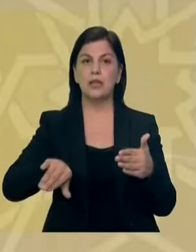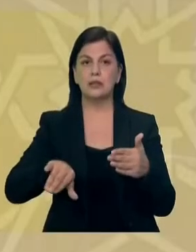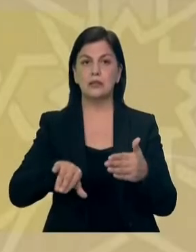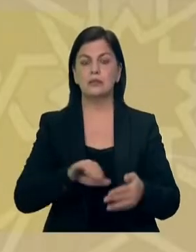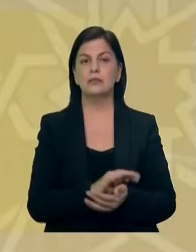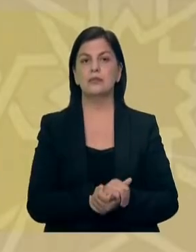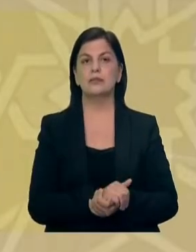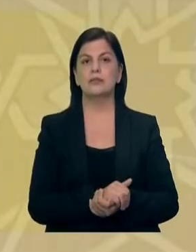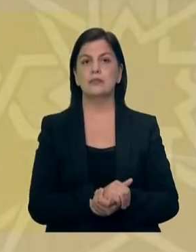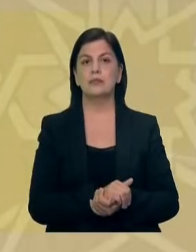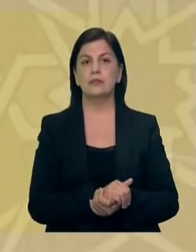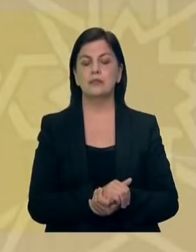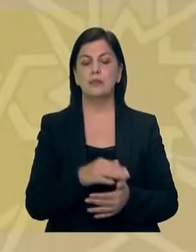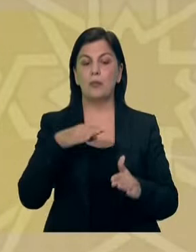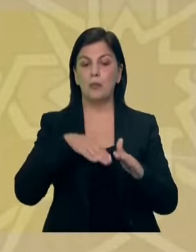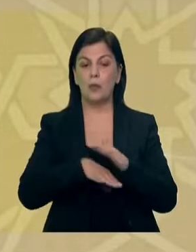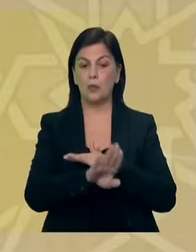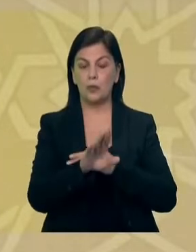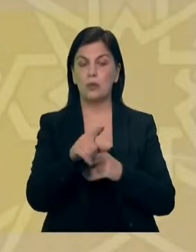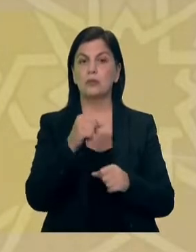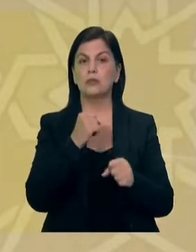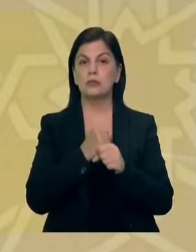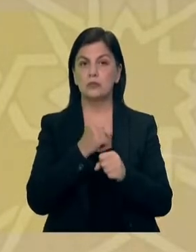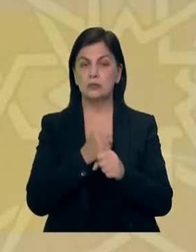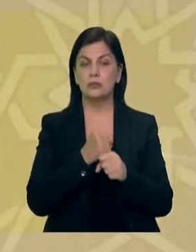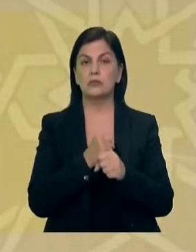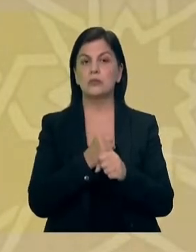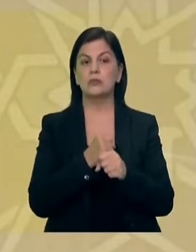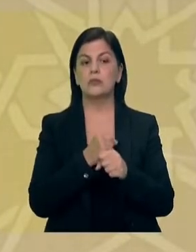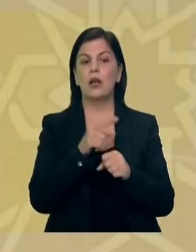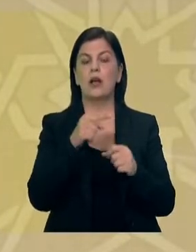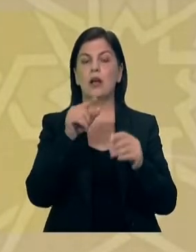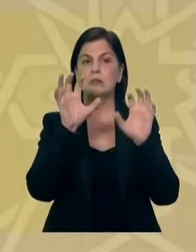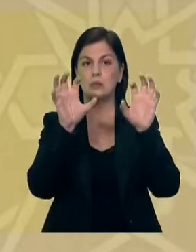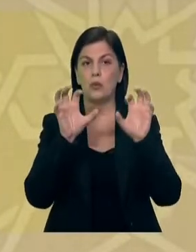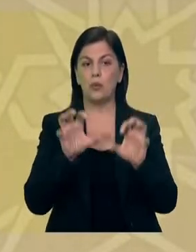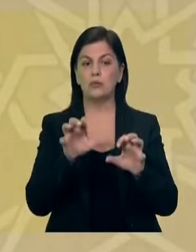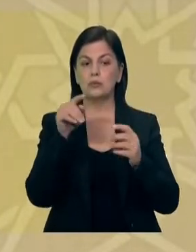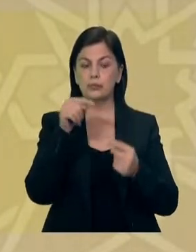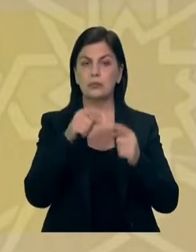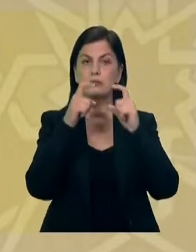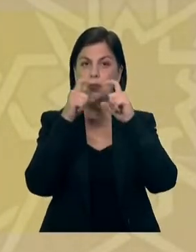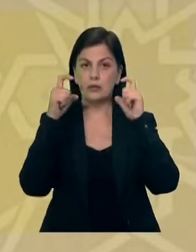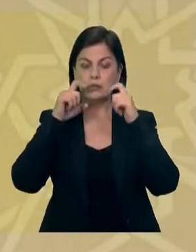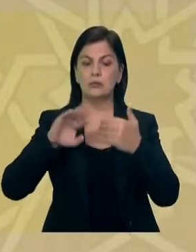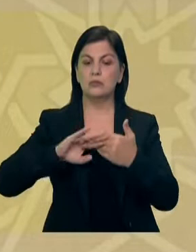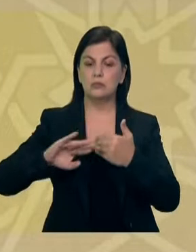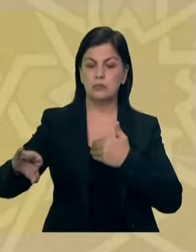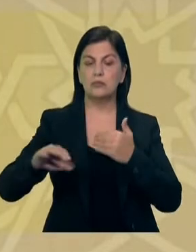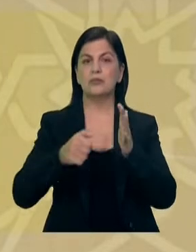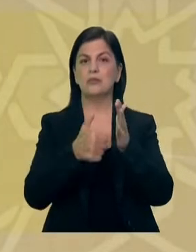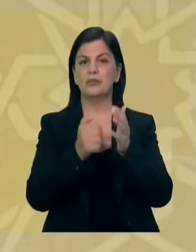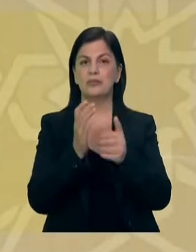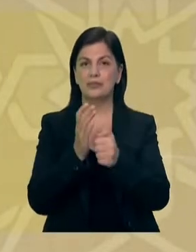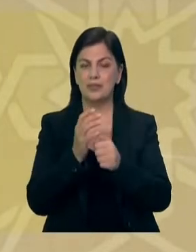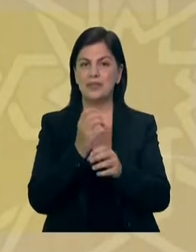ilə. Metronun fəaliyyətində təbii ki, deməli, müvafiq qaydalara uyğun olaraq maska, məsafə və dezinfeksiya